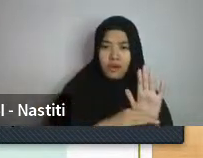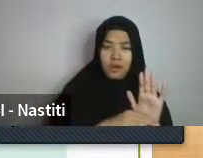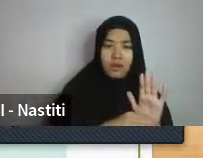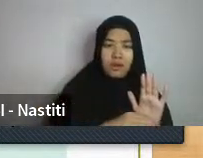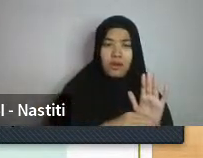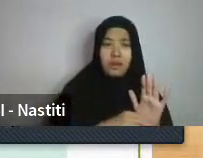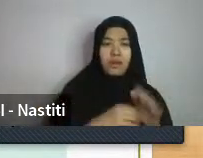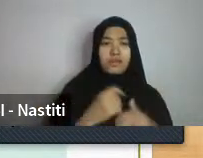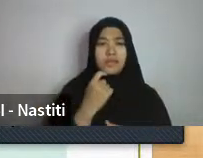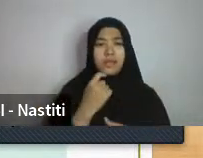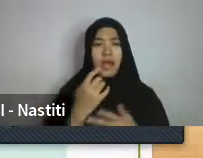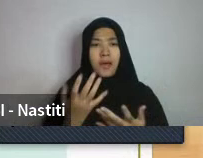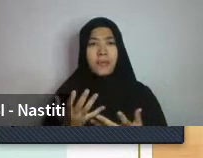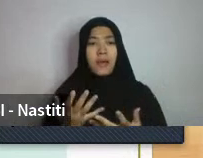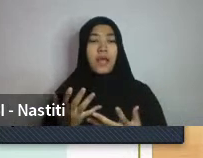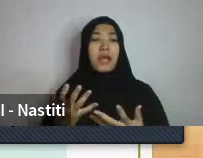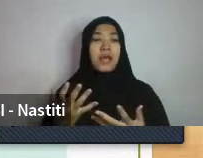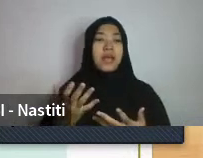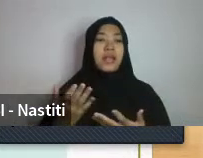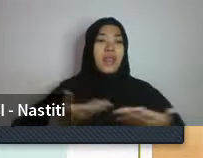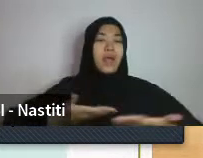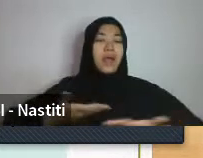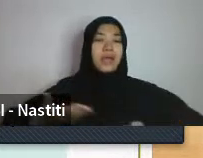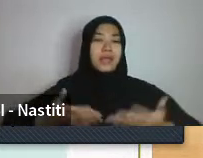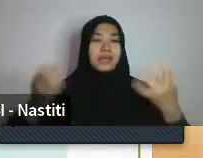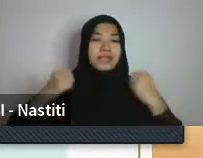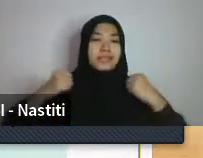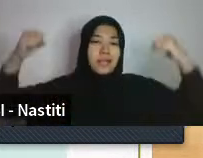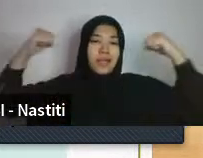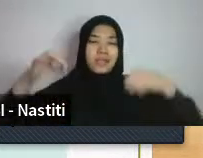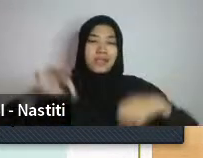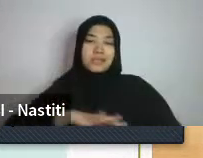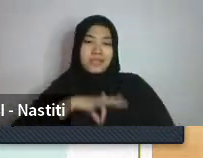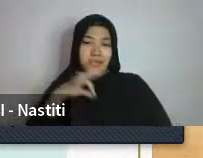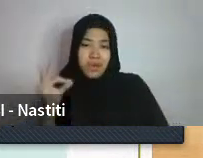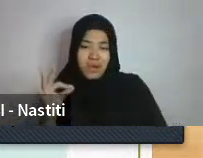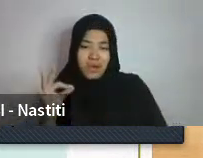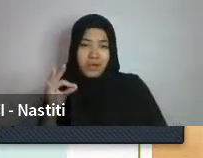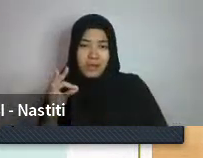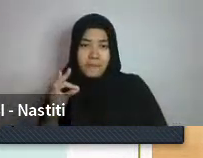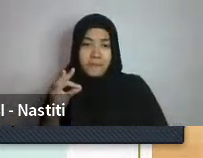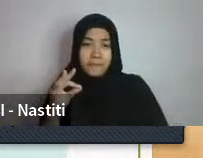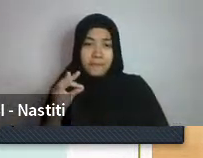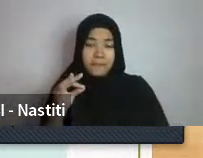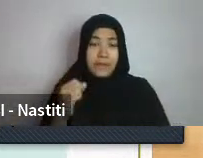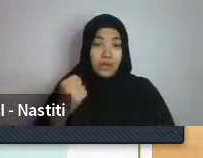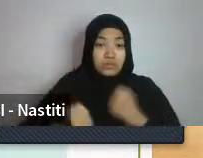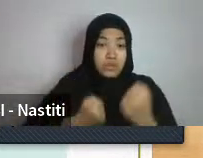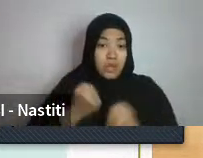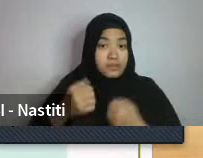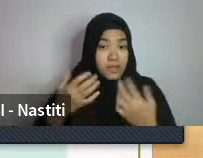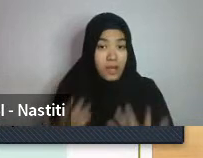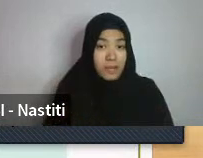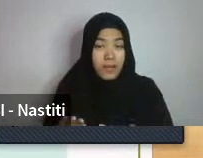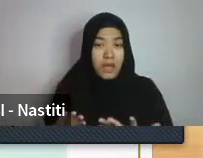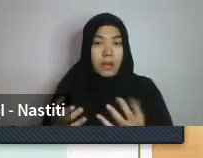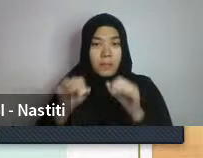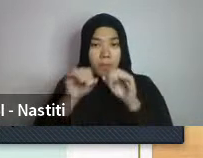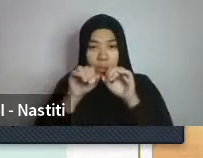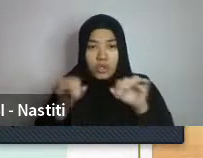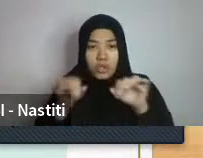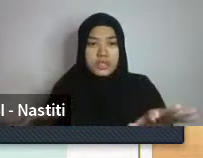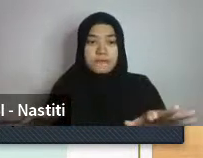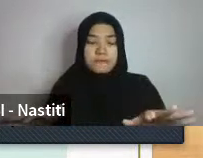tentang kesehatan, layanan kesehatan jiwa ini. Upaya-upayanya berupa promotif, preventif, kuratif,